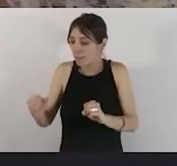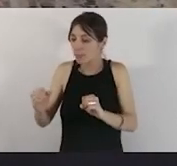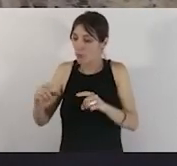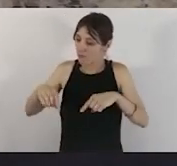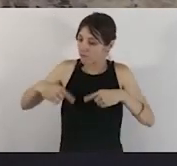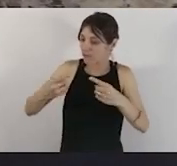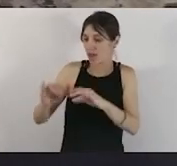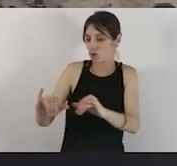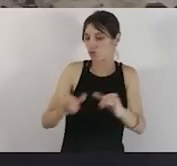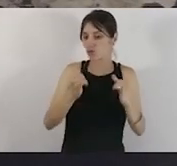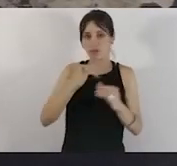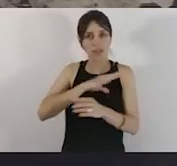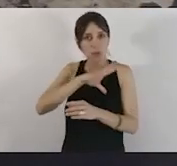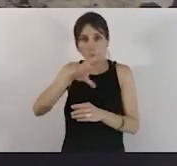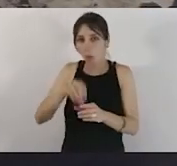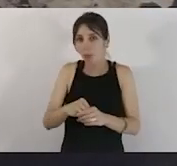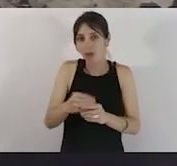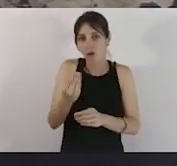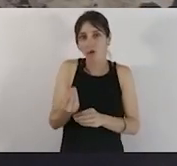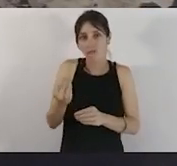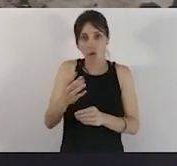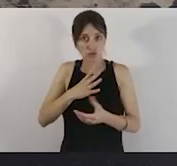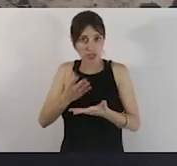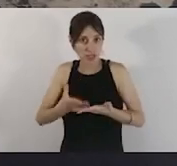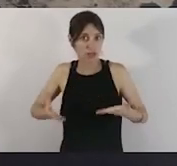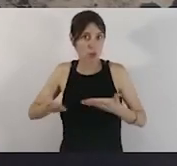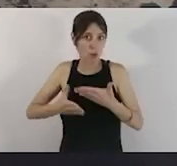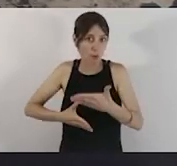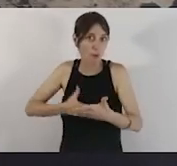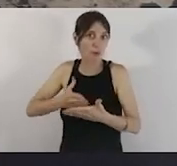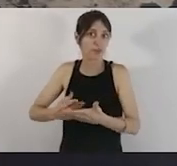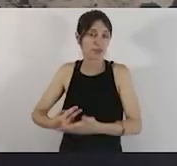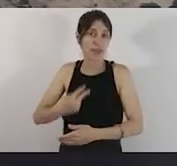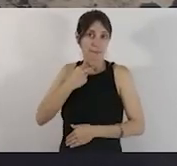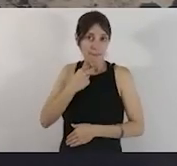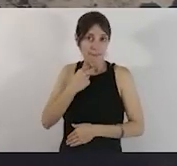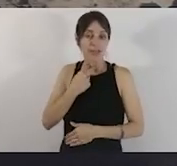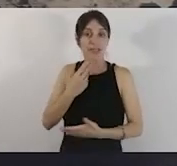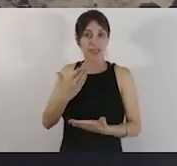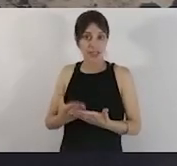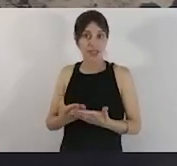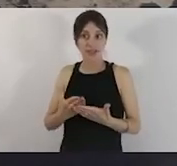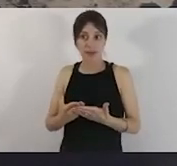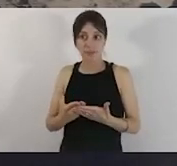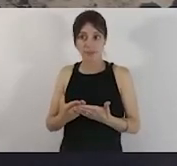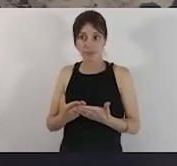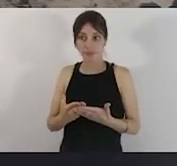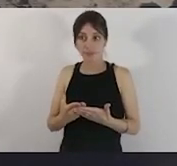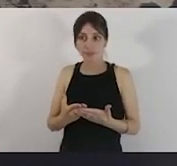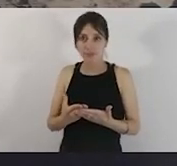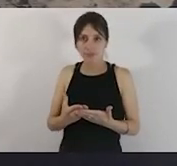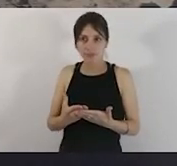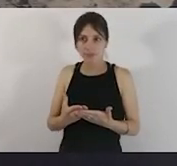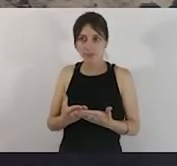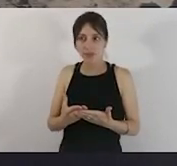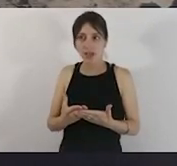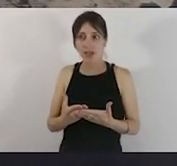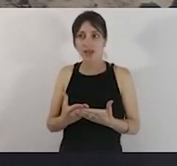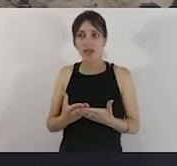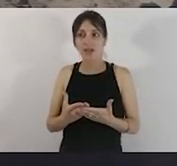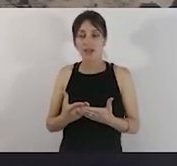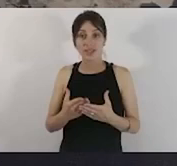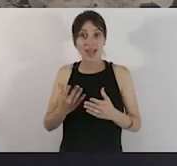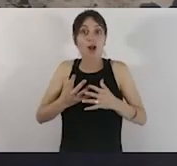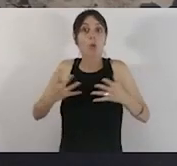enfants porteurs de handicap. Et c'est un gros manque dans notre espace urbain. Et juste, c'est un gros manque